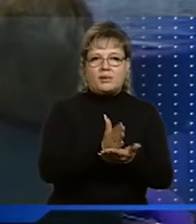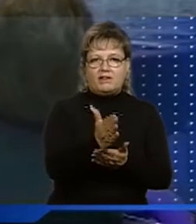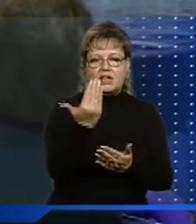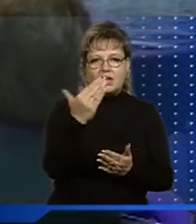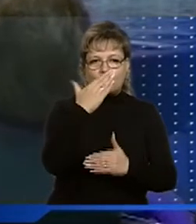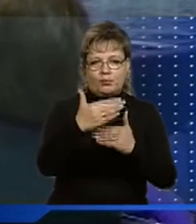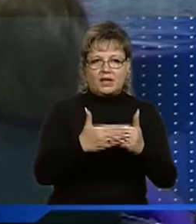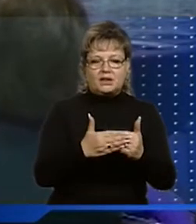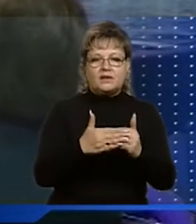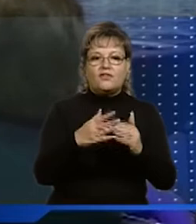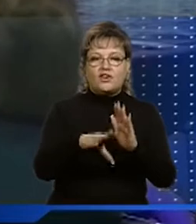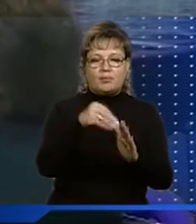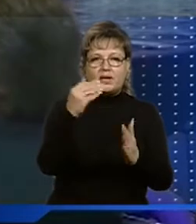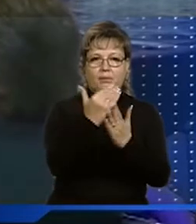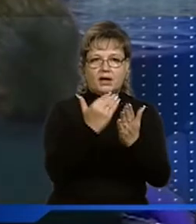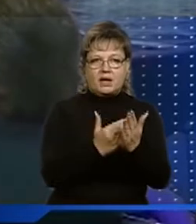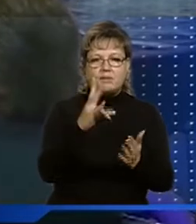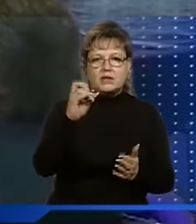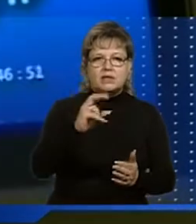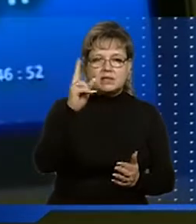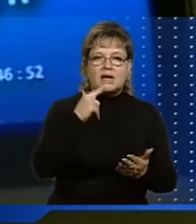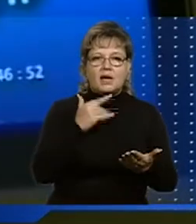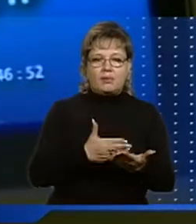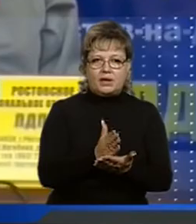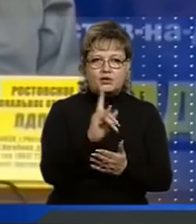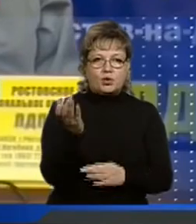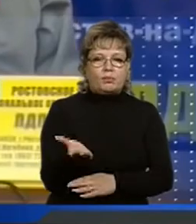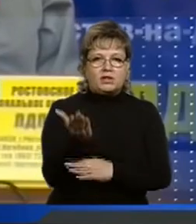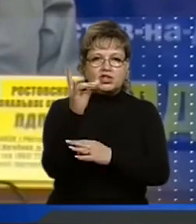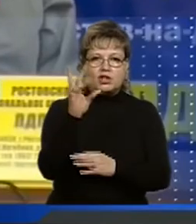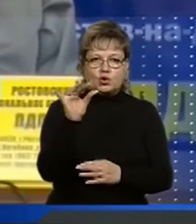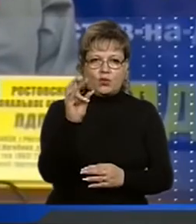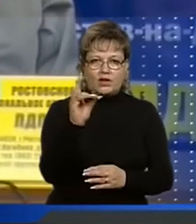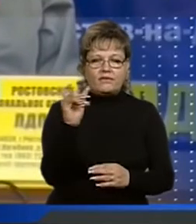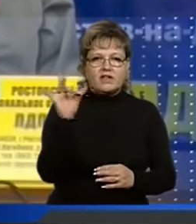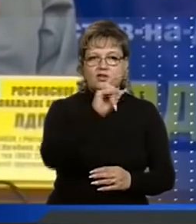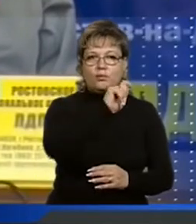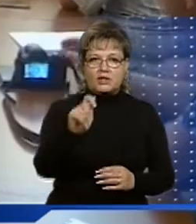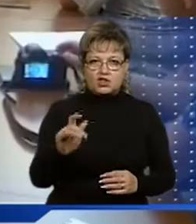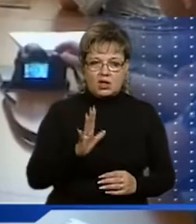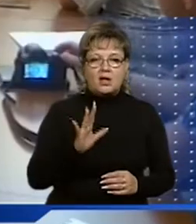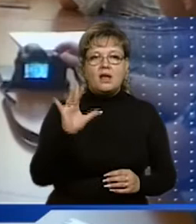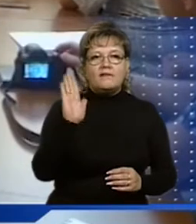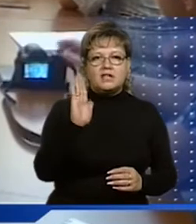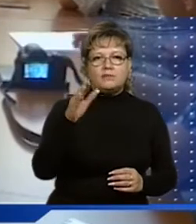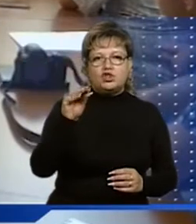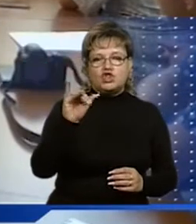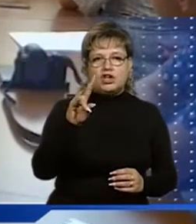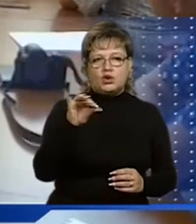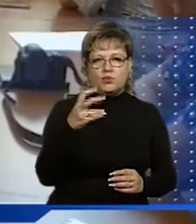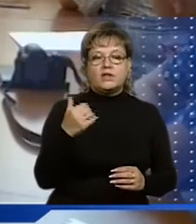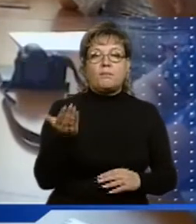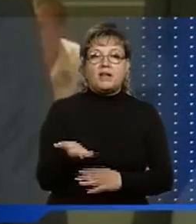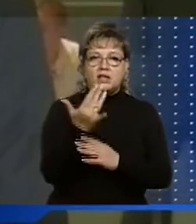направление его предвыборной программы – национальная политика. Чтобы поддержать кандидата Новикова, в Ростов приезжал Владимир Жириновский. Поддержка у